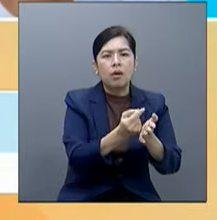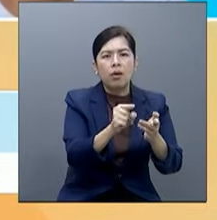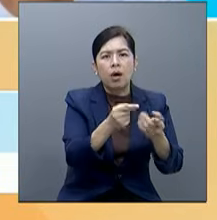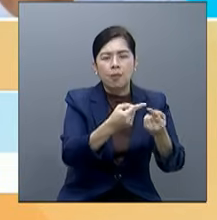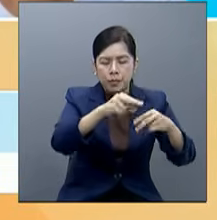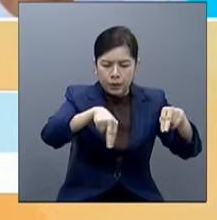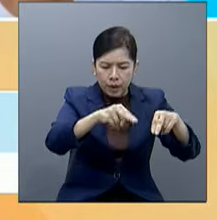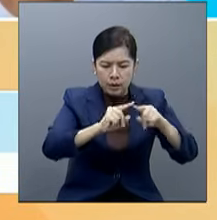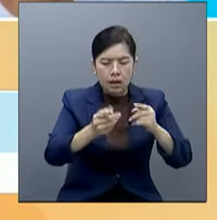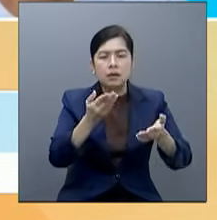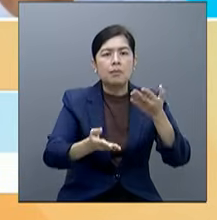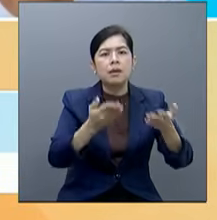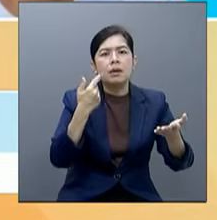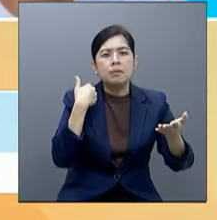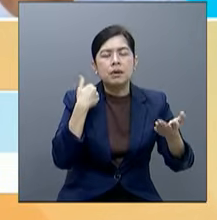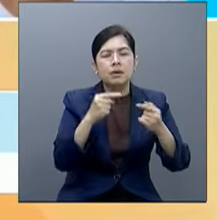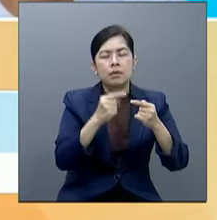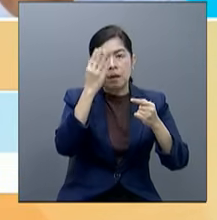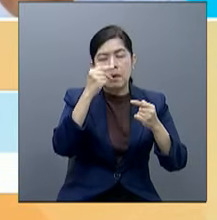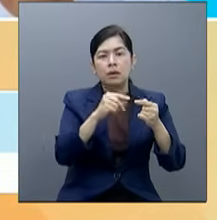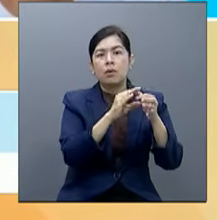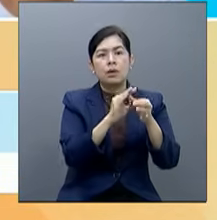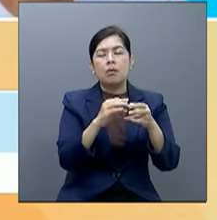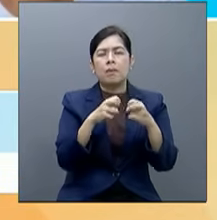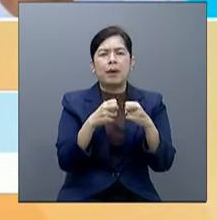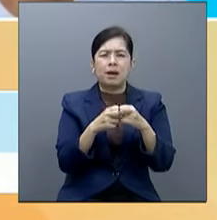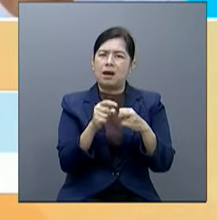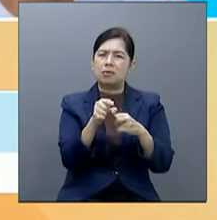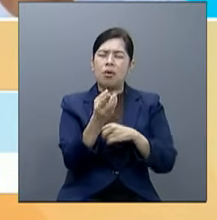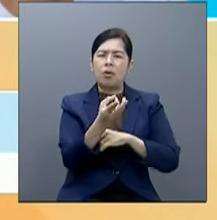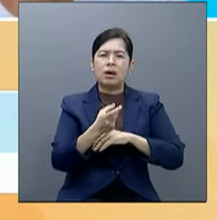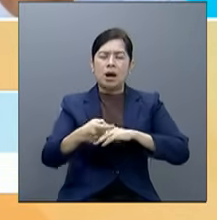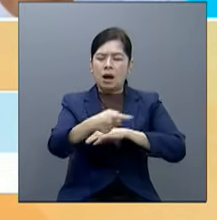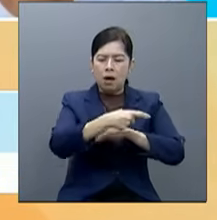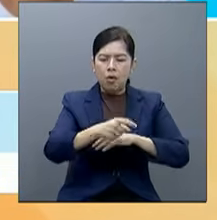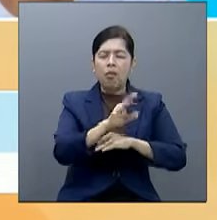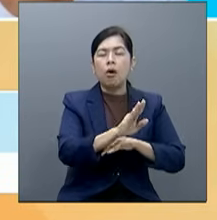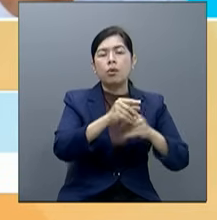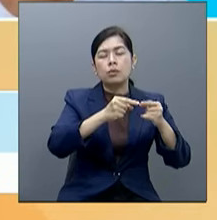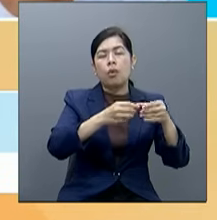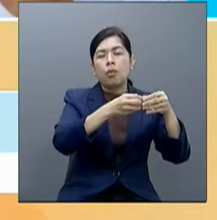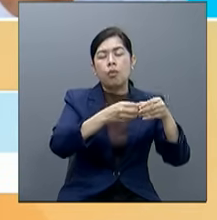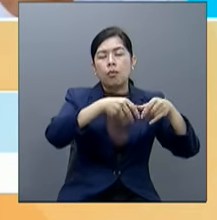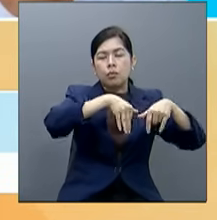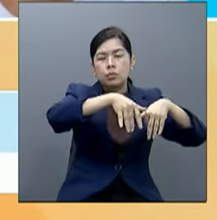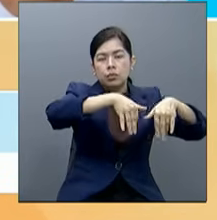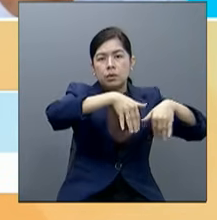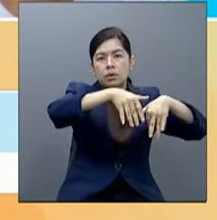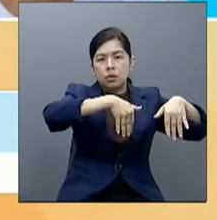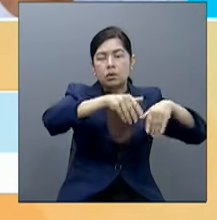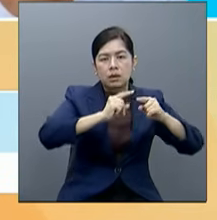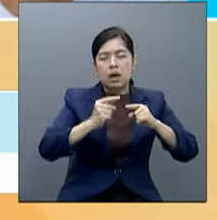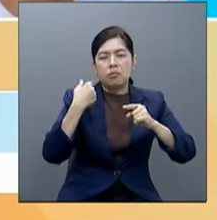าระดมในเรื่องของข้าวเปลือกในวันข้างหน้านี่ครับอันนี้คือจำเป็นที่จะต้องใช้เป็นตัวเงิน